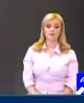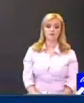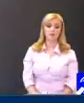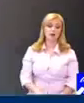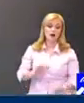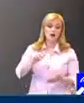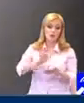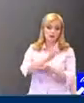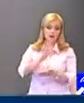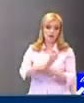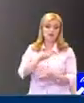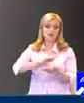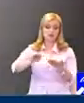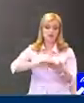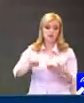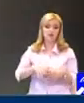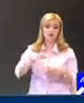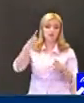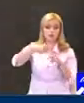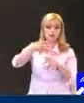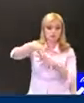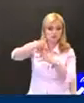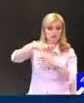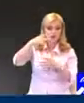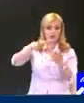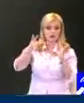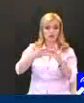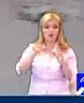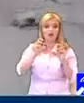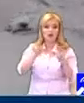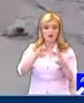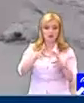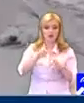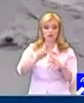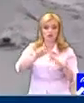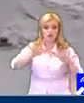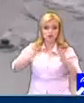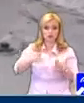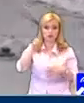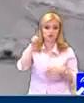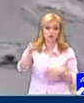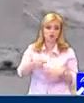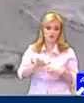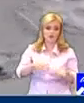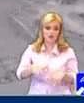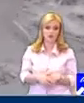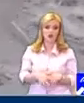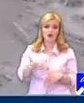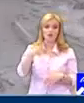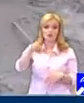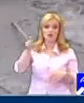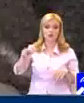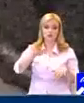Presa guatemaleză și localnicii au postat pe rețelele de socializare imagini apocaliptice, cu sate acoperite de cenușă și cadavre